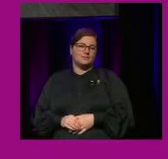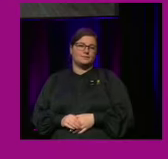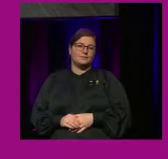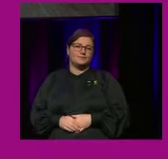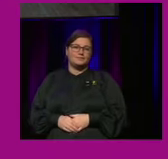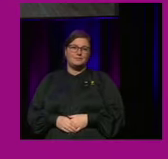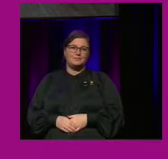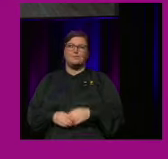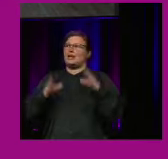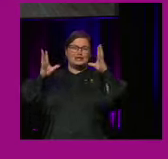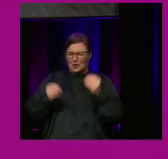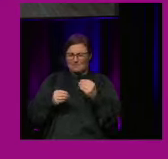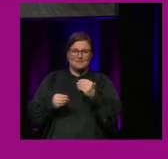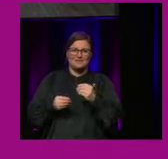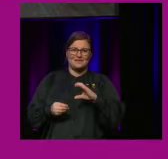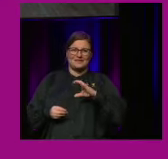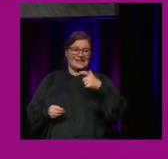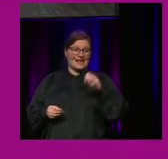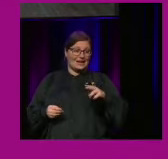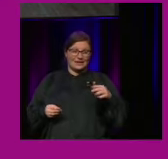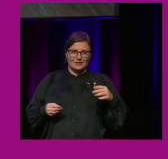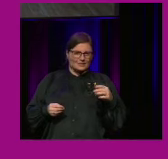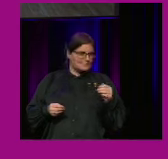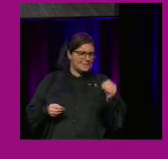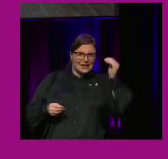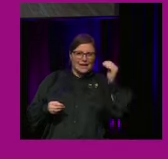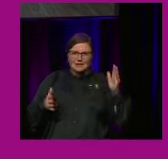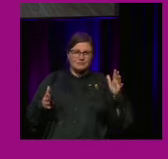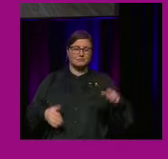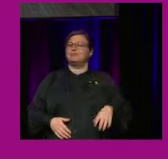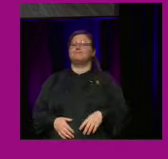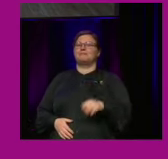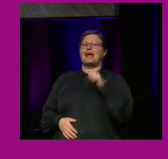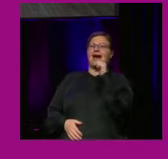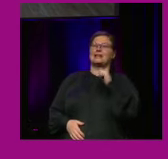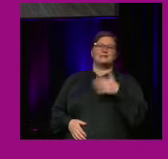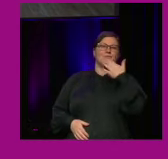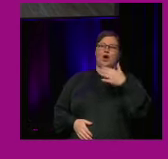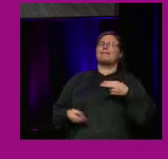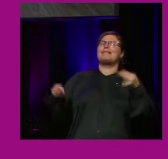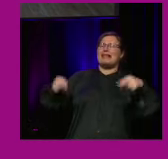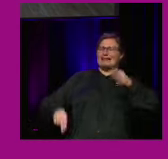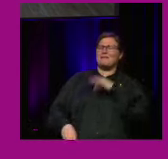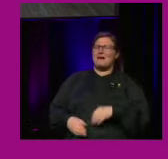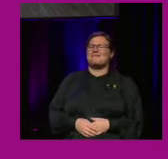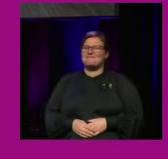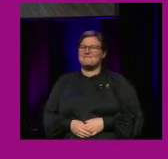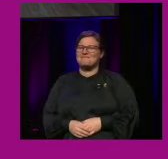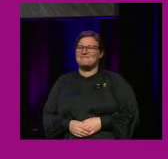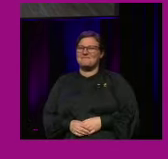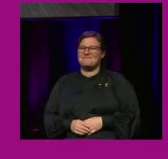Ja, hade du någonting mer? Nej, jag tycker det är en bra nästa fråga. Ja.